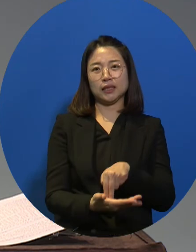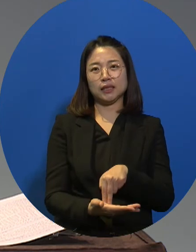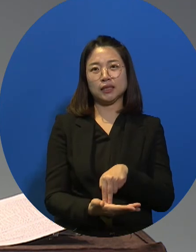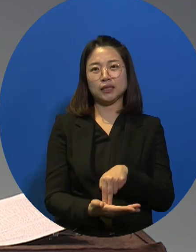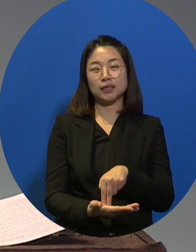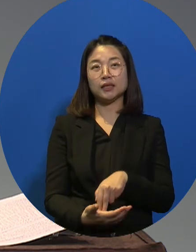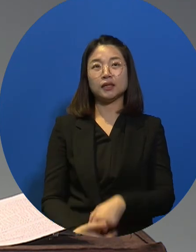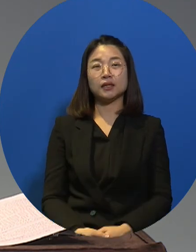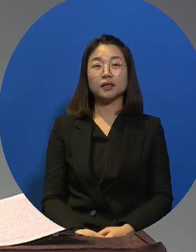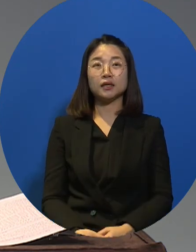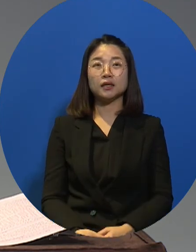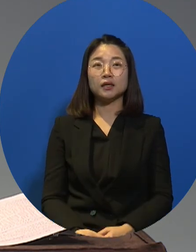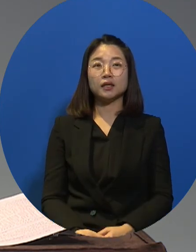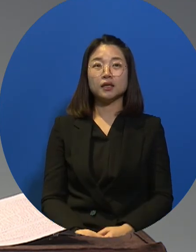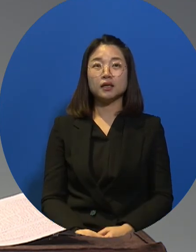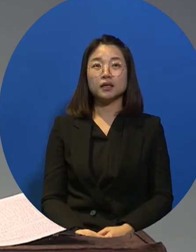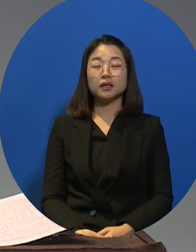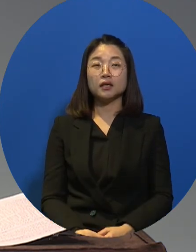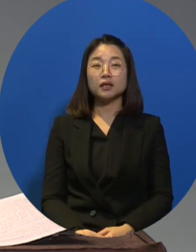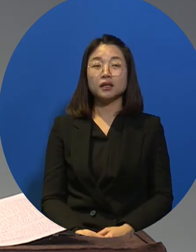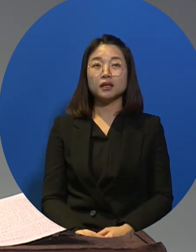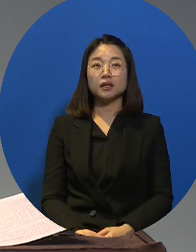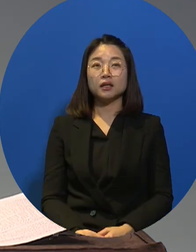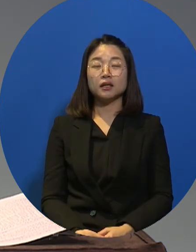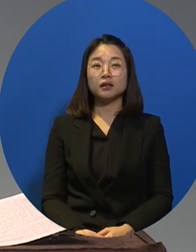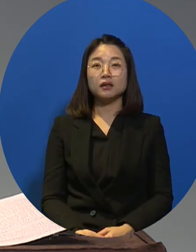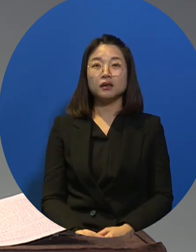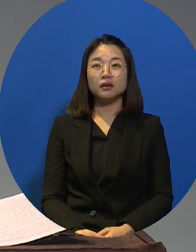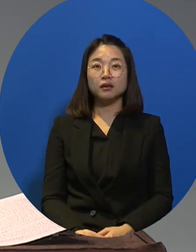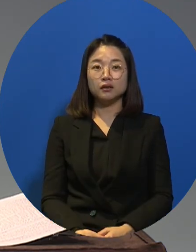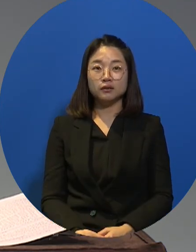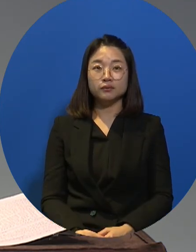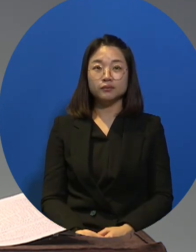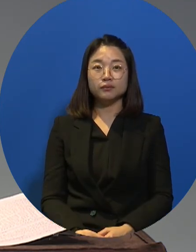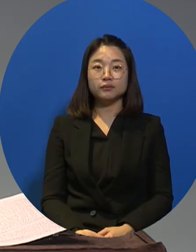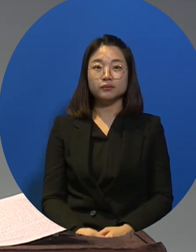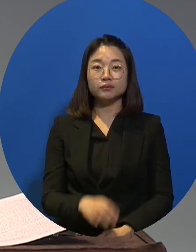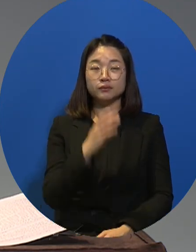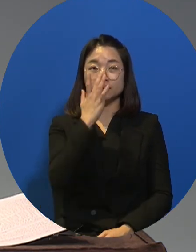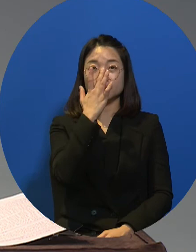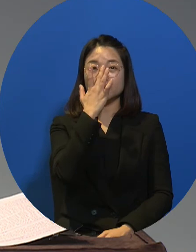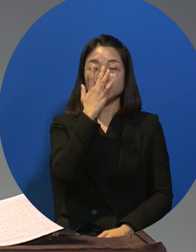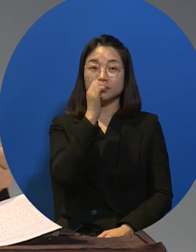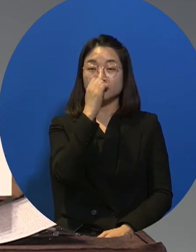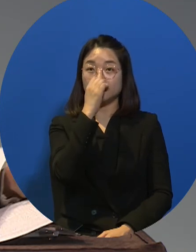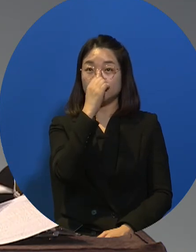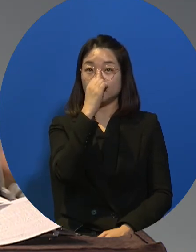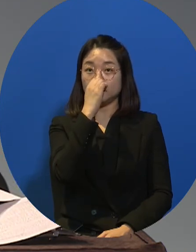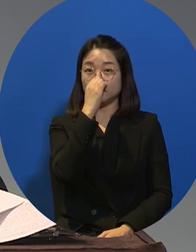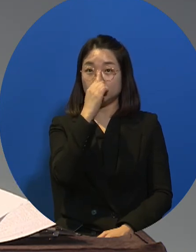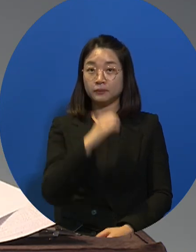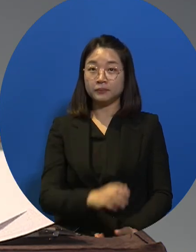필요하다면 소관 부처에 둬야 되는 게 아니냐라는 이제 의견들도 있었고요.